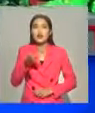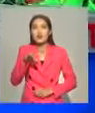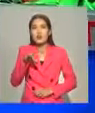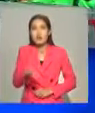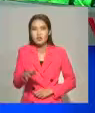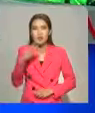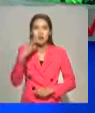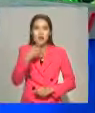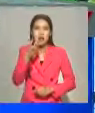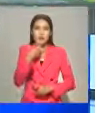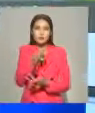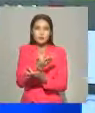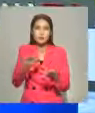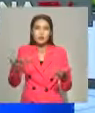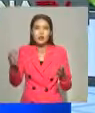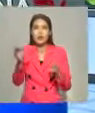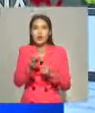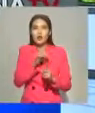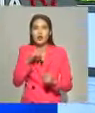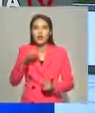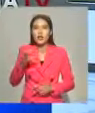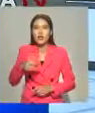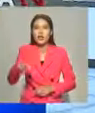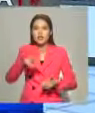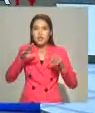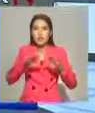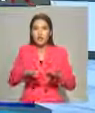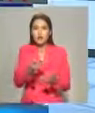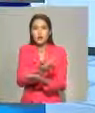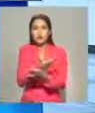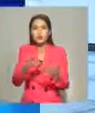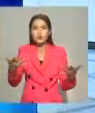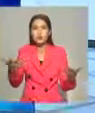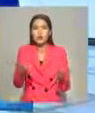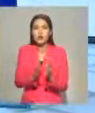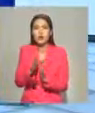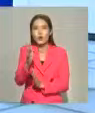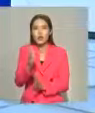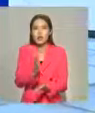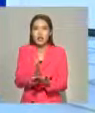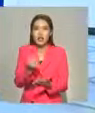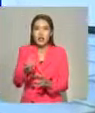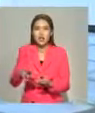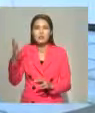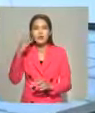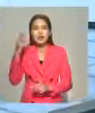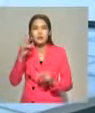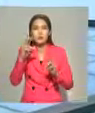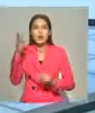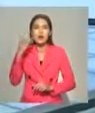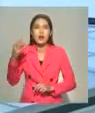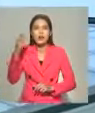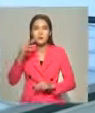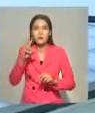айналдырмақ. Осыны мақсат еткен ол қазір өз бақшасында осы жемістің 100 деген түрін өсіреді. Айтуынша, оралдық алманың атағы Алматының